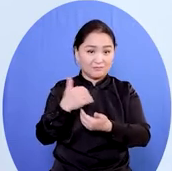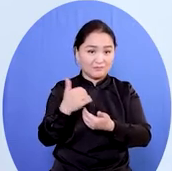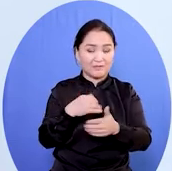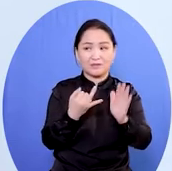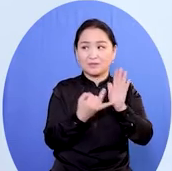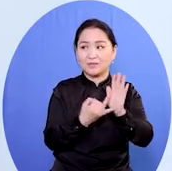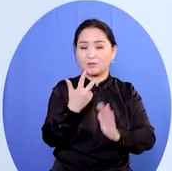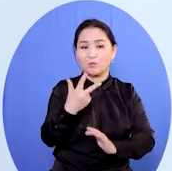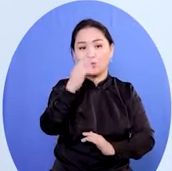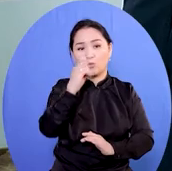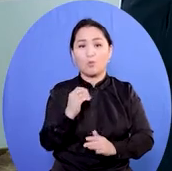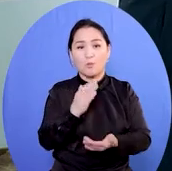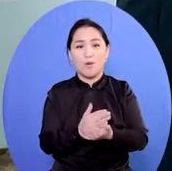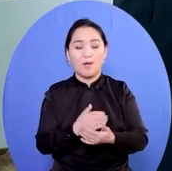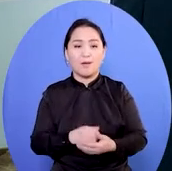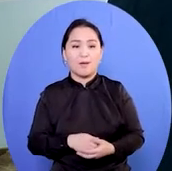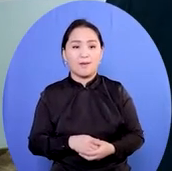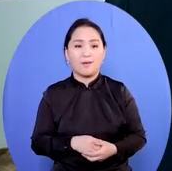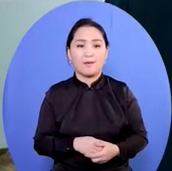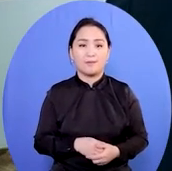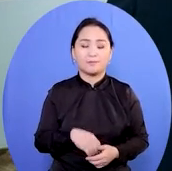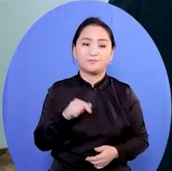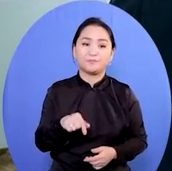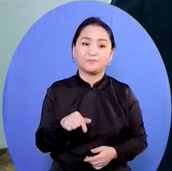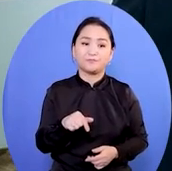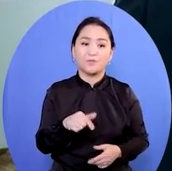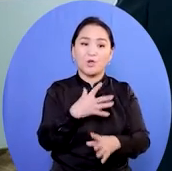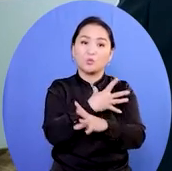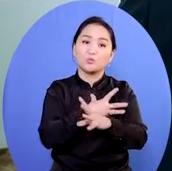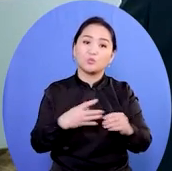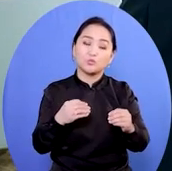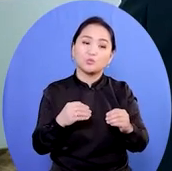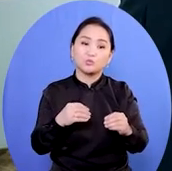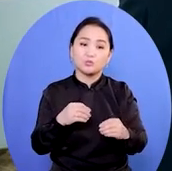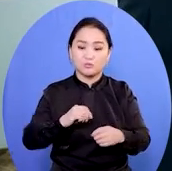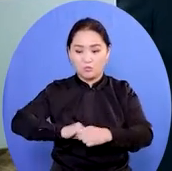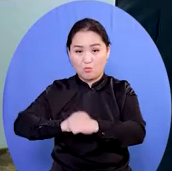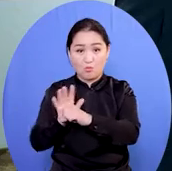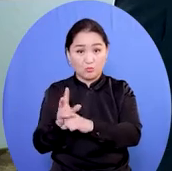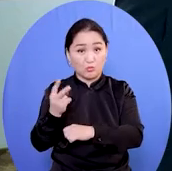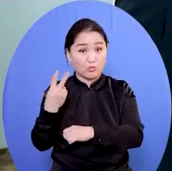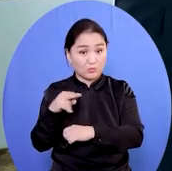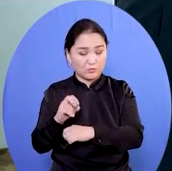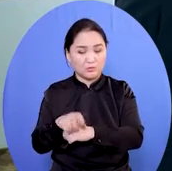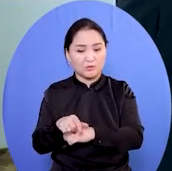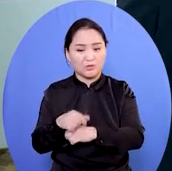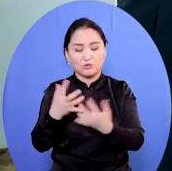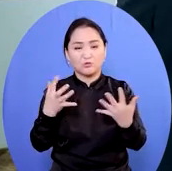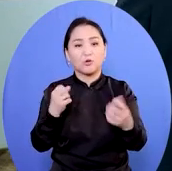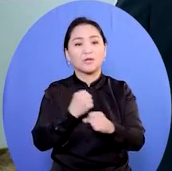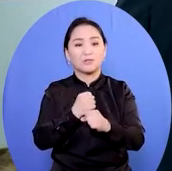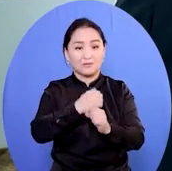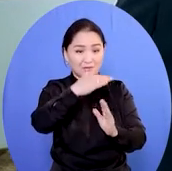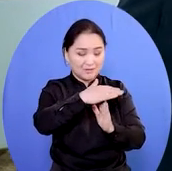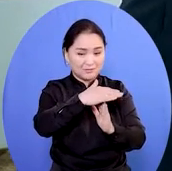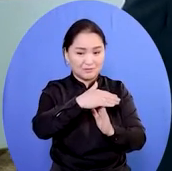байдлаар 73%. Тэгээд энэ маань бас нөлөөснөг юм байгаад байна. Энэ цар тахлаас болоод бас нэлийн ажлууд бас саац. Ягаад